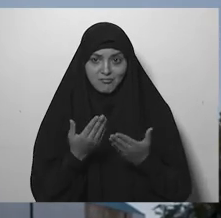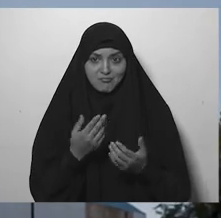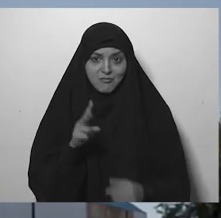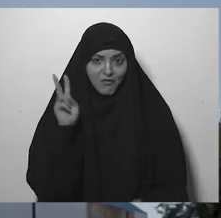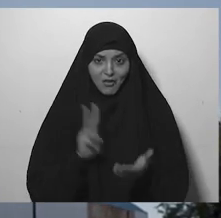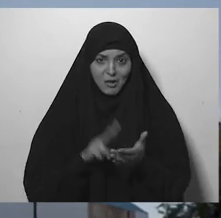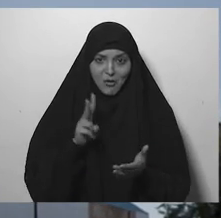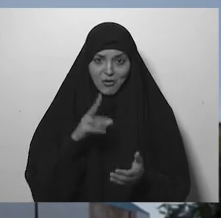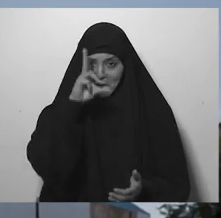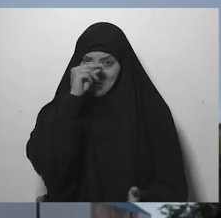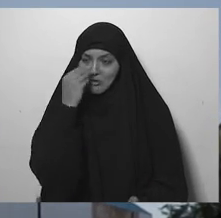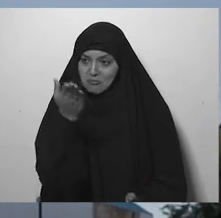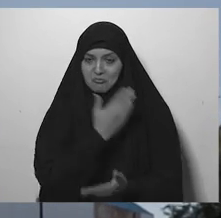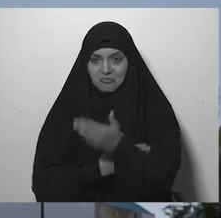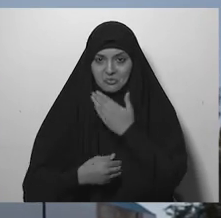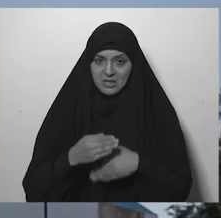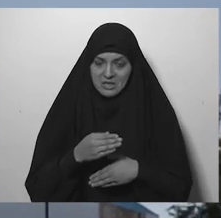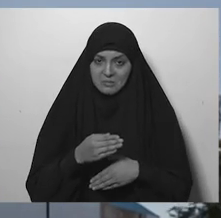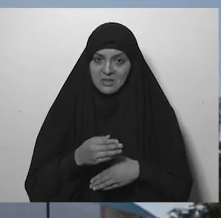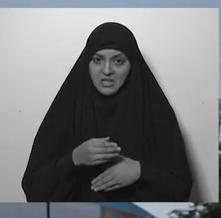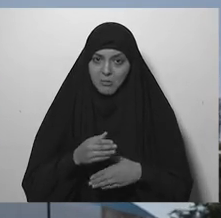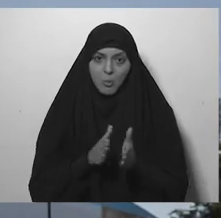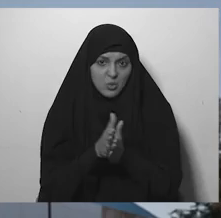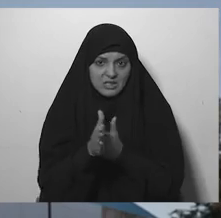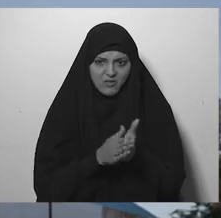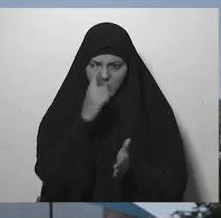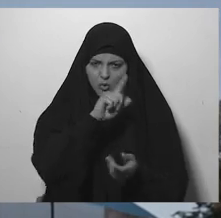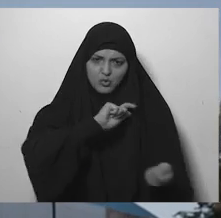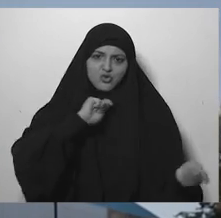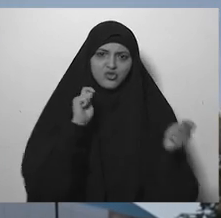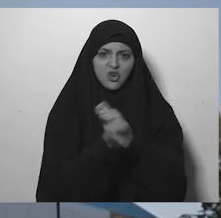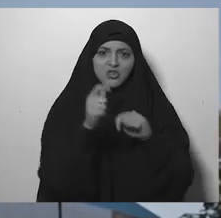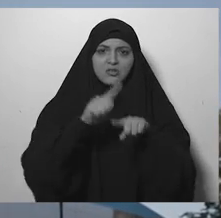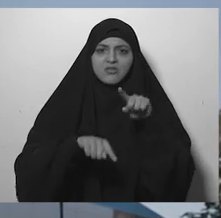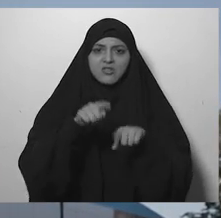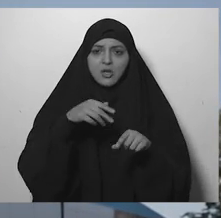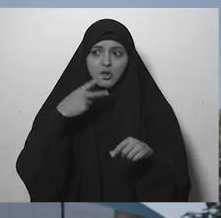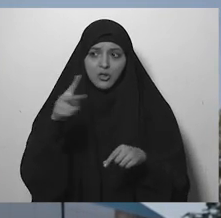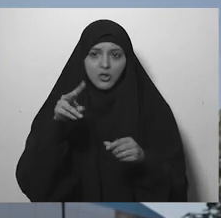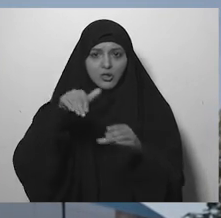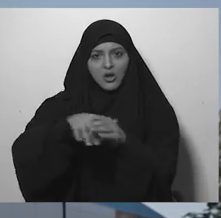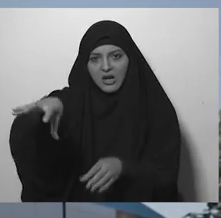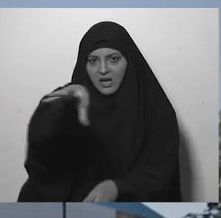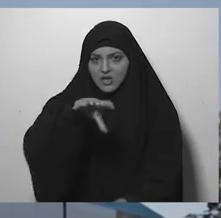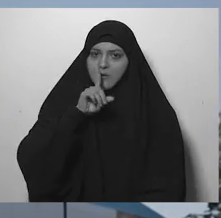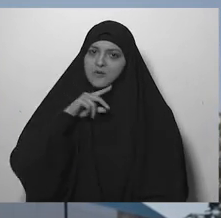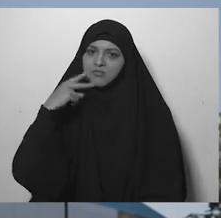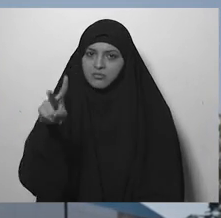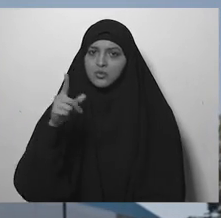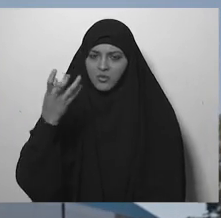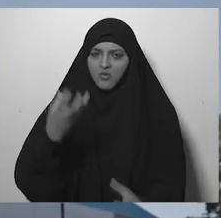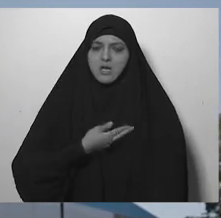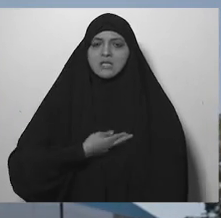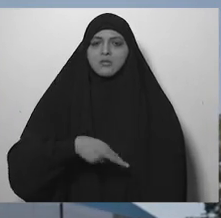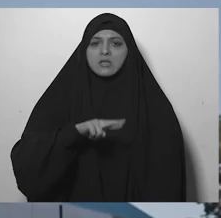Il est vraiment très motivé et il veut vraiment faire changer les choses dans sa région, en Algérie. Mais surtout, il veut être acteur